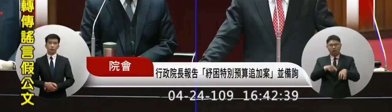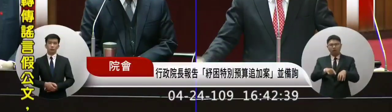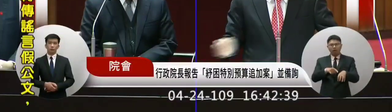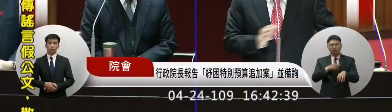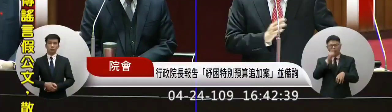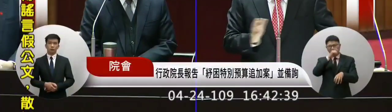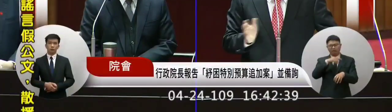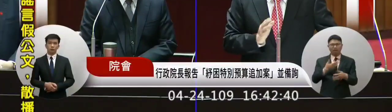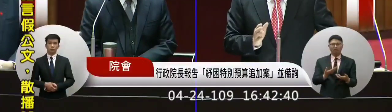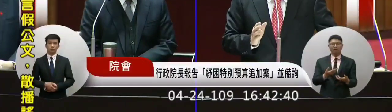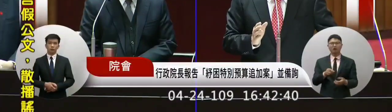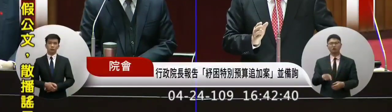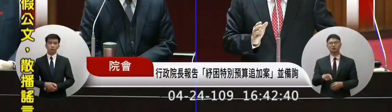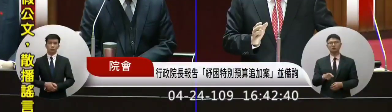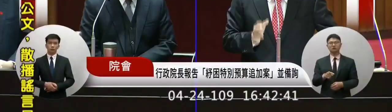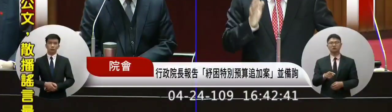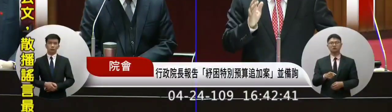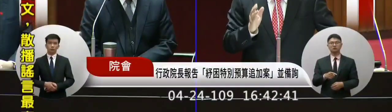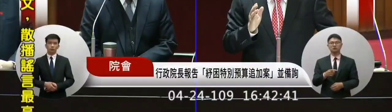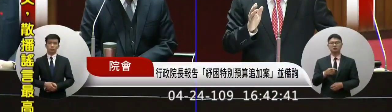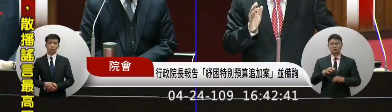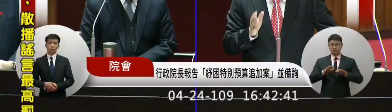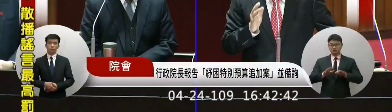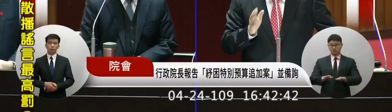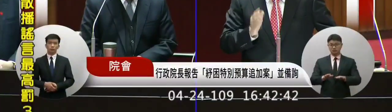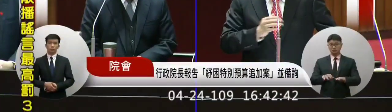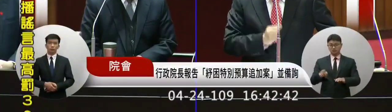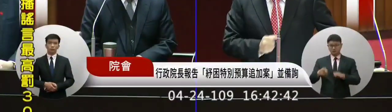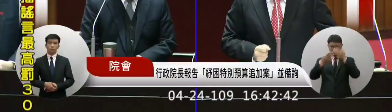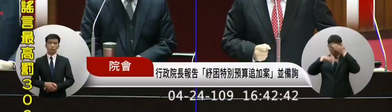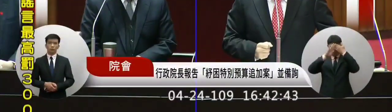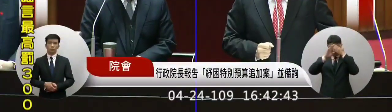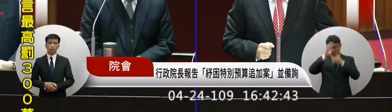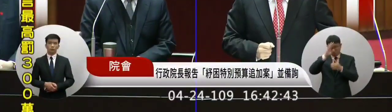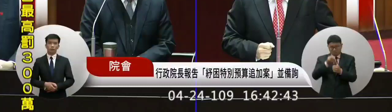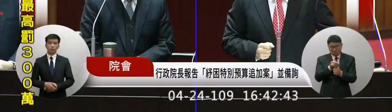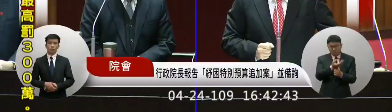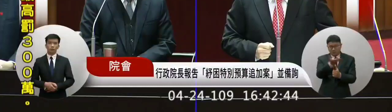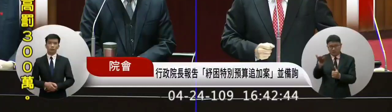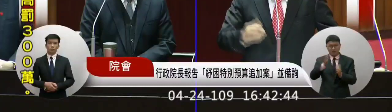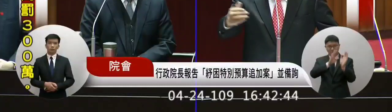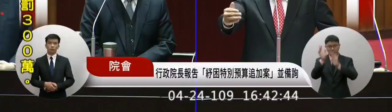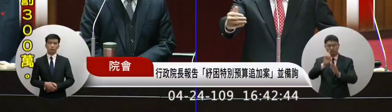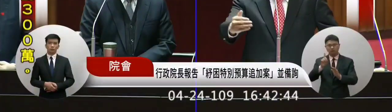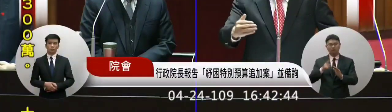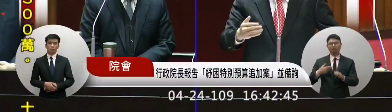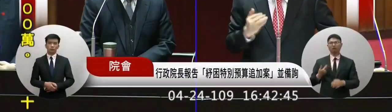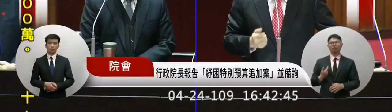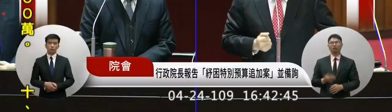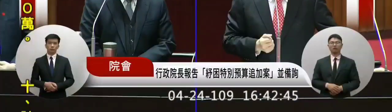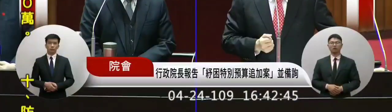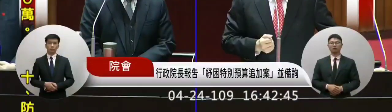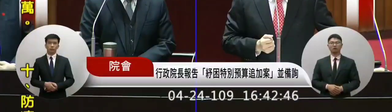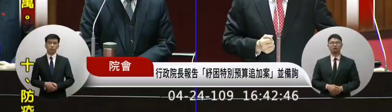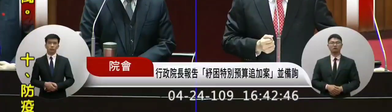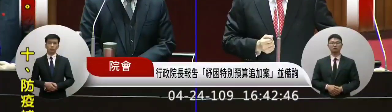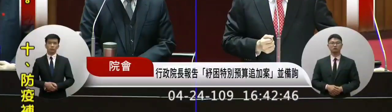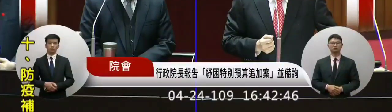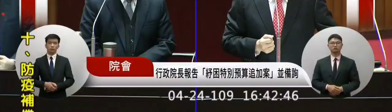院长，我们不晓得它现在蔓延的情况是如何。再紧接着下